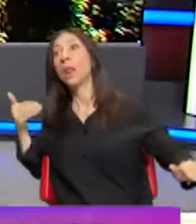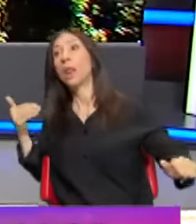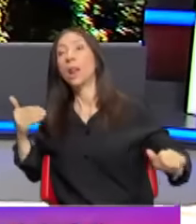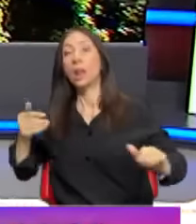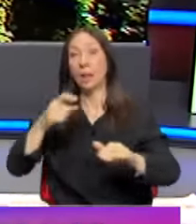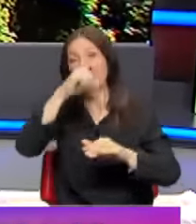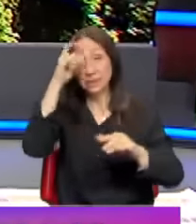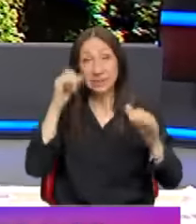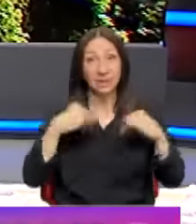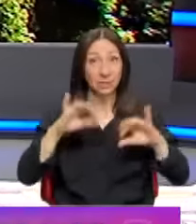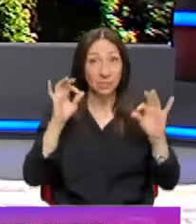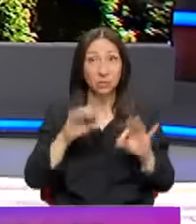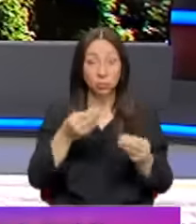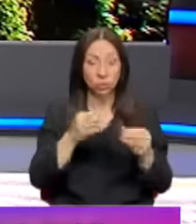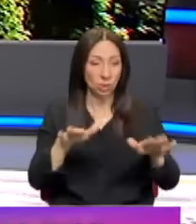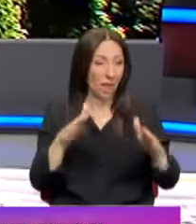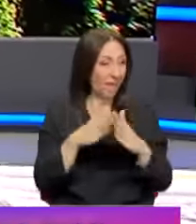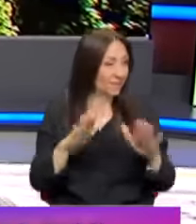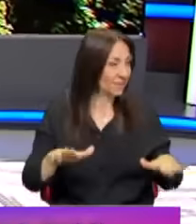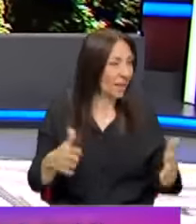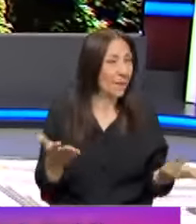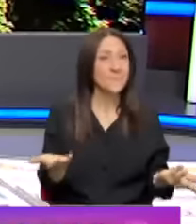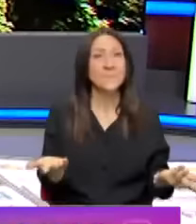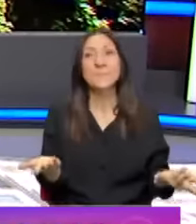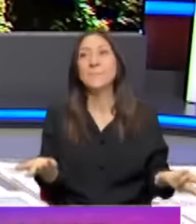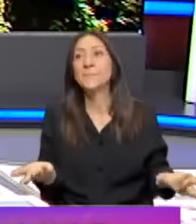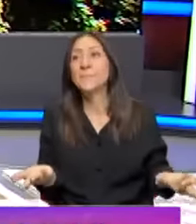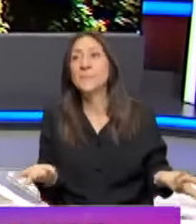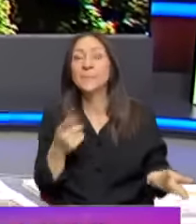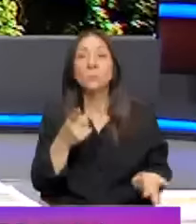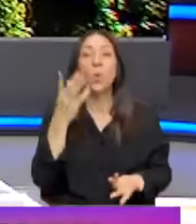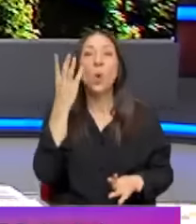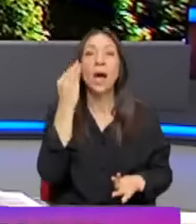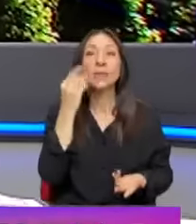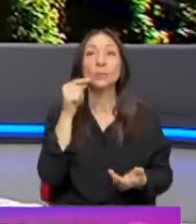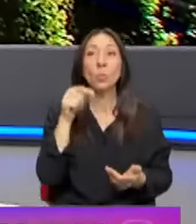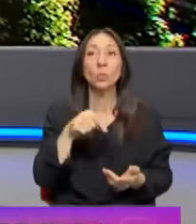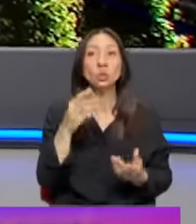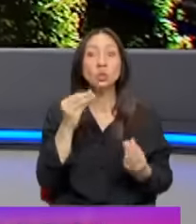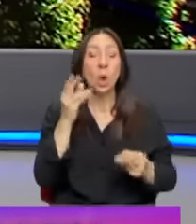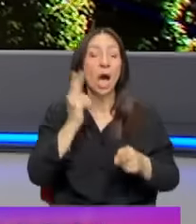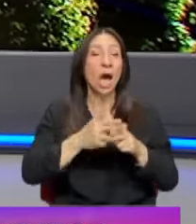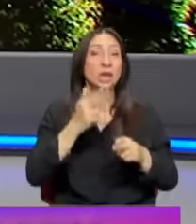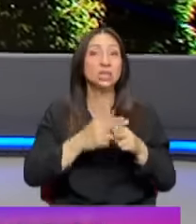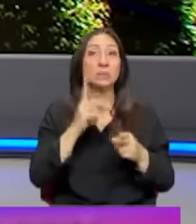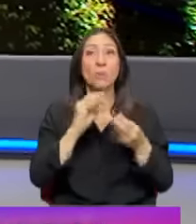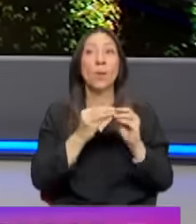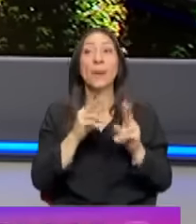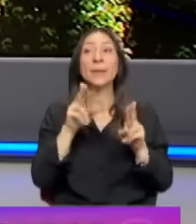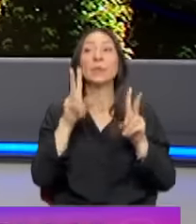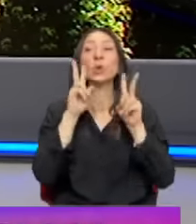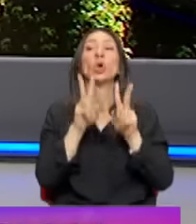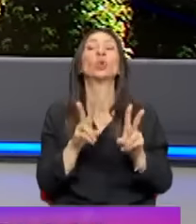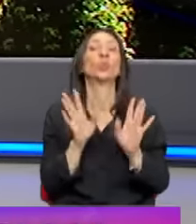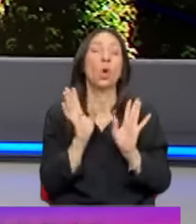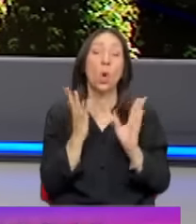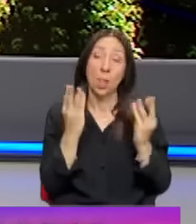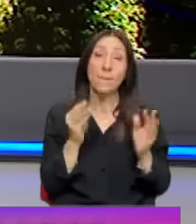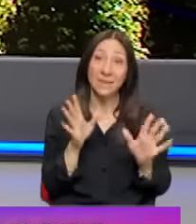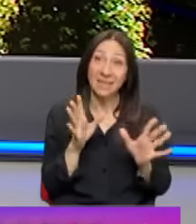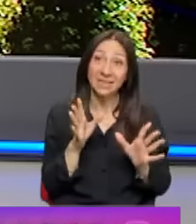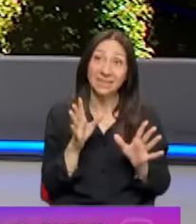tatili başladı, çocuklar bugün evdeler. Belki bu anlamda bugün çok acil bir sorunmuş gibi görünmüyor